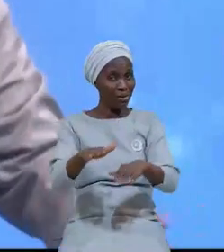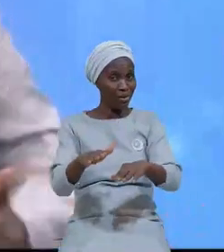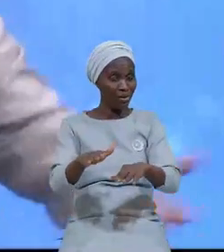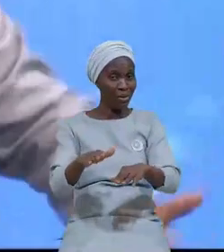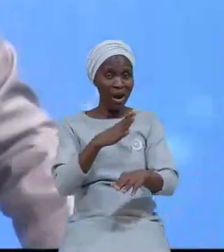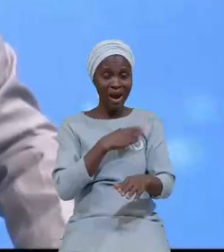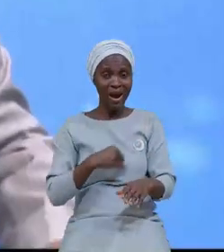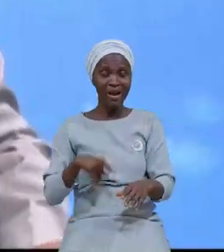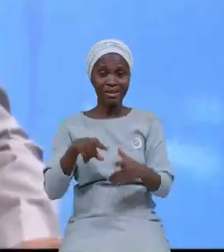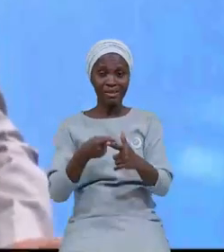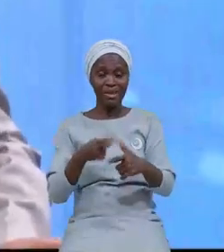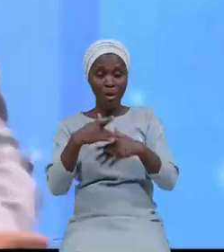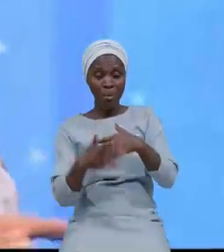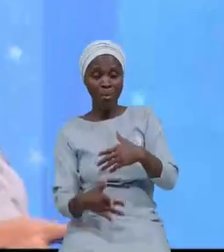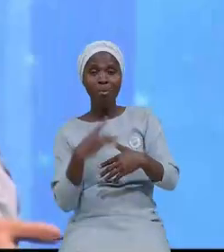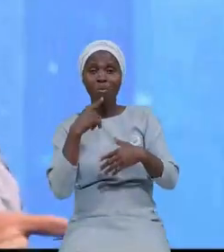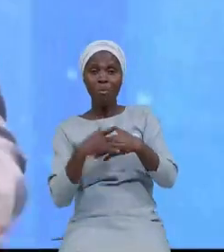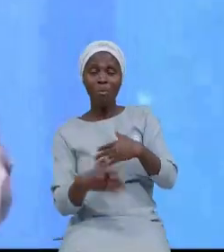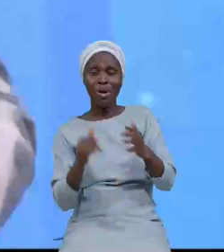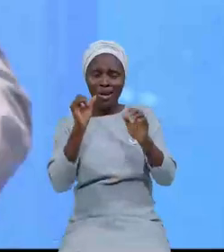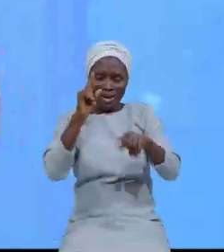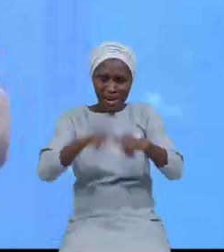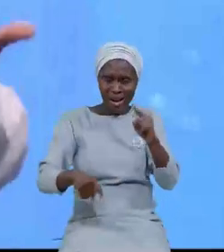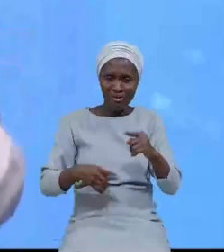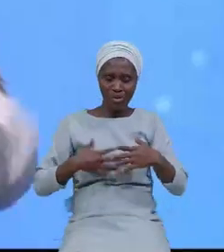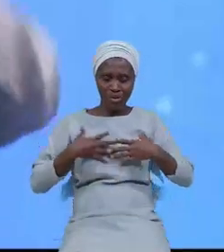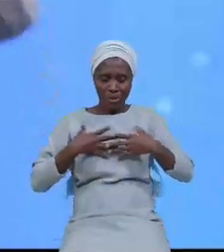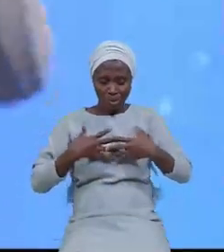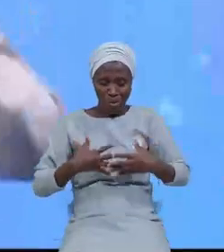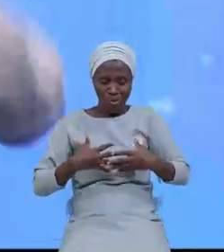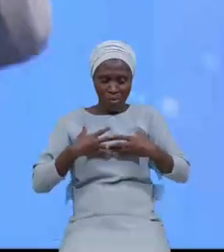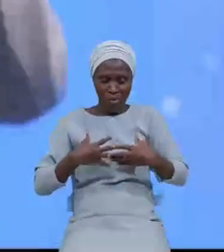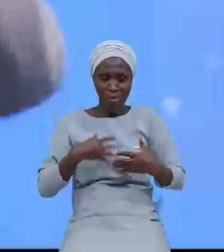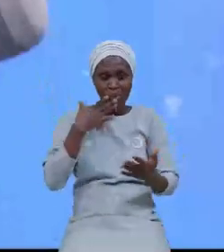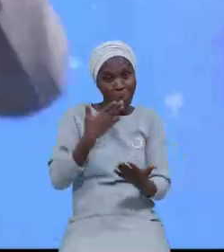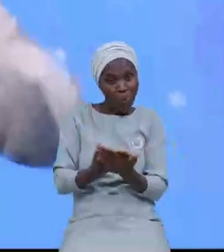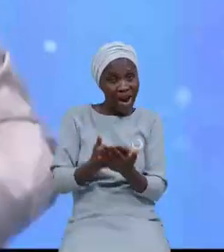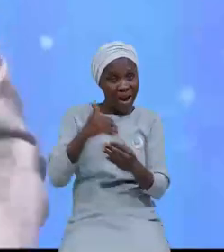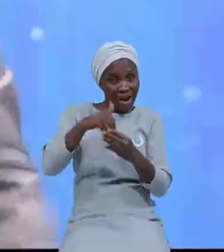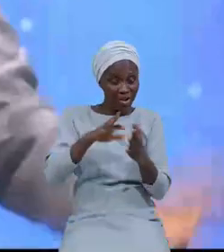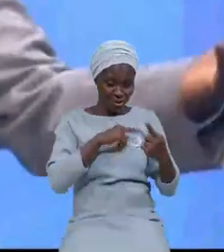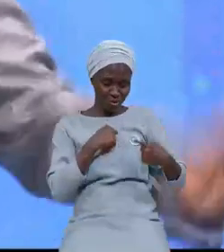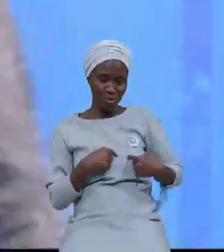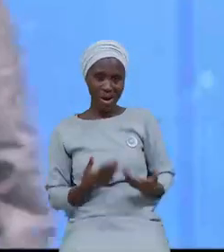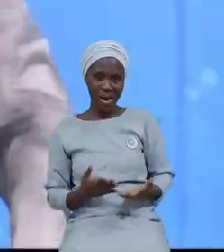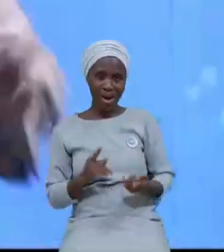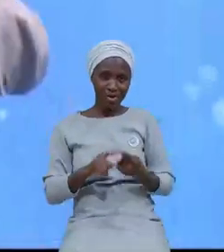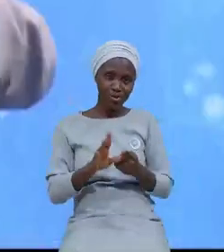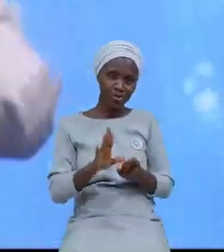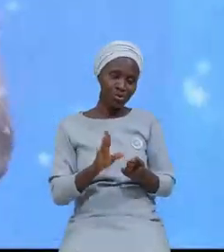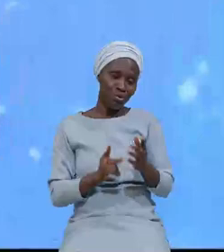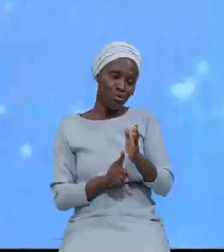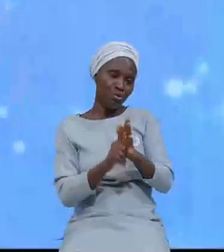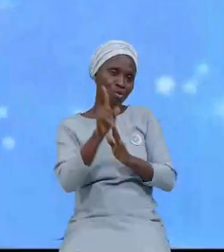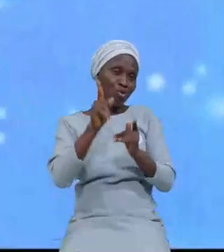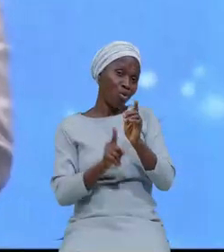ton ton sang ne pompe pas bien le sang et qui et le et le sang